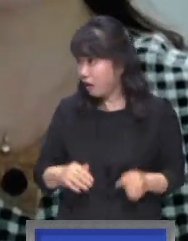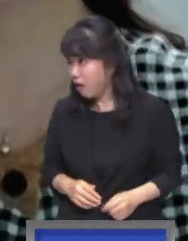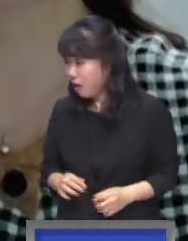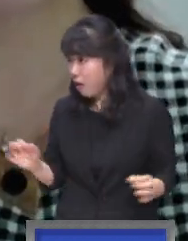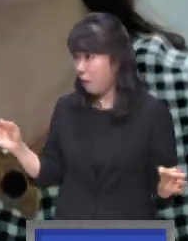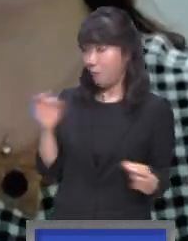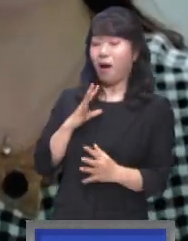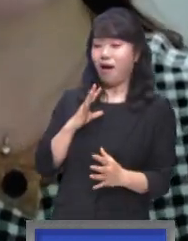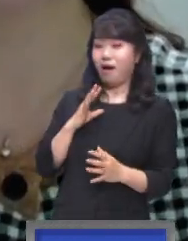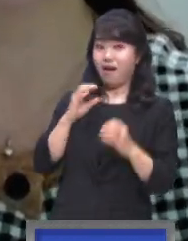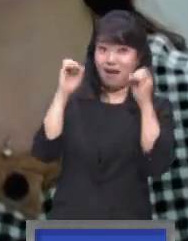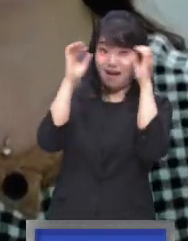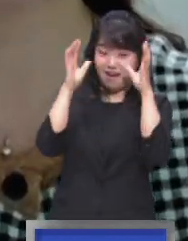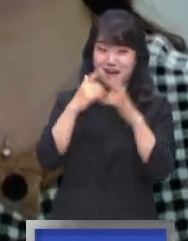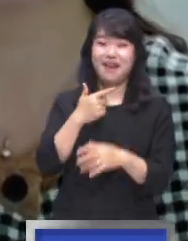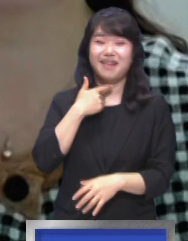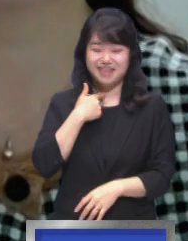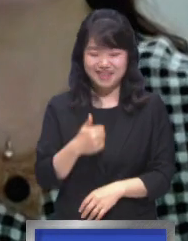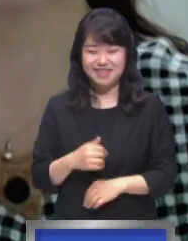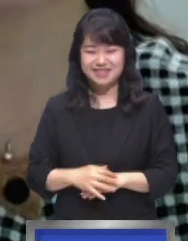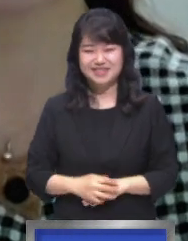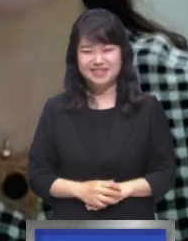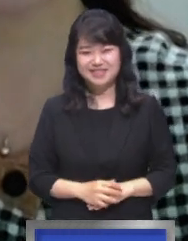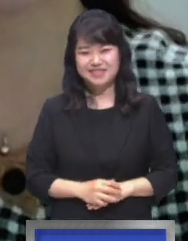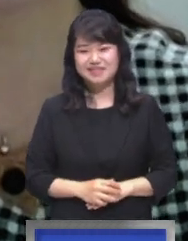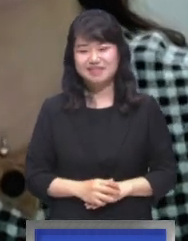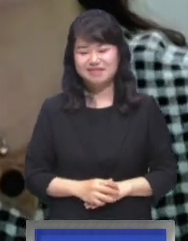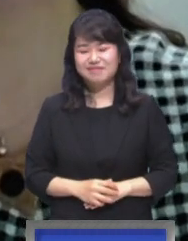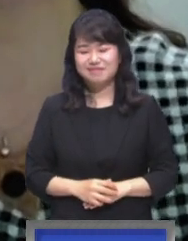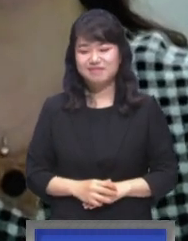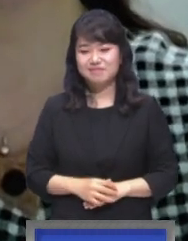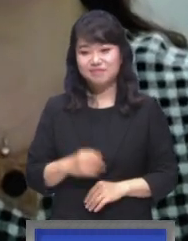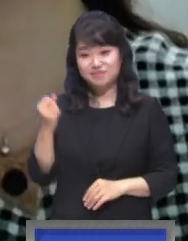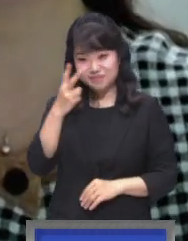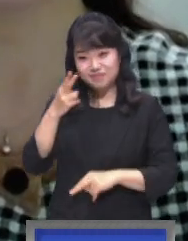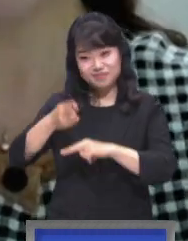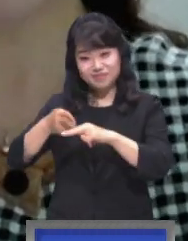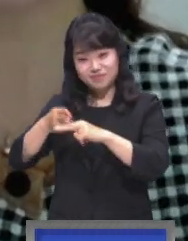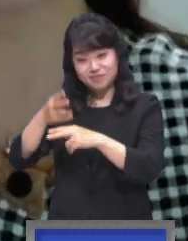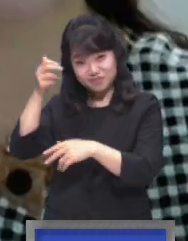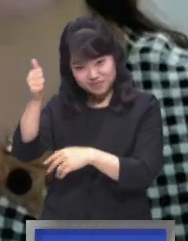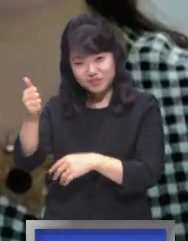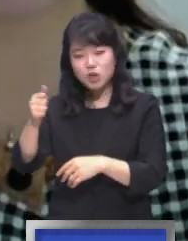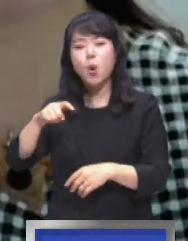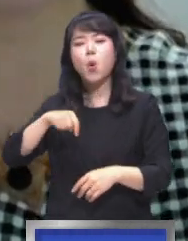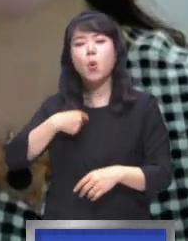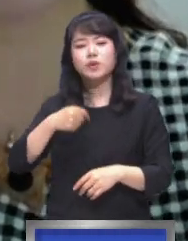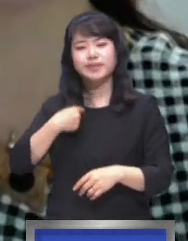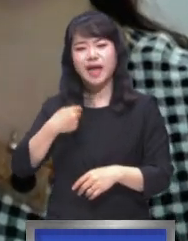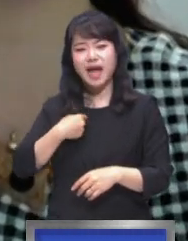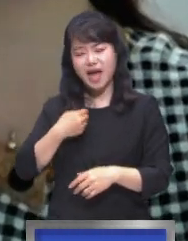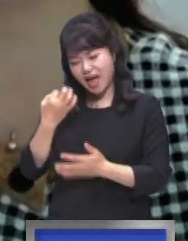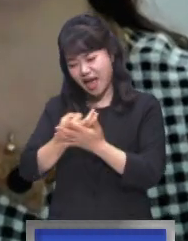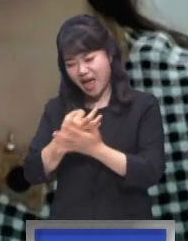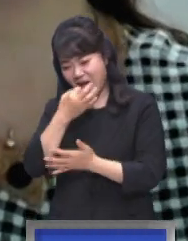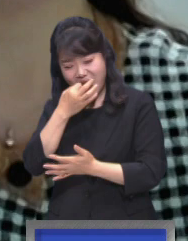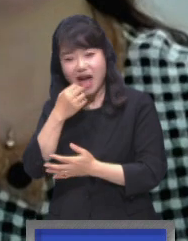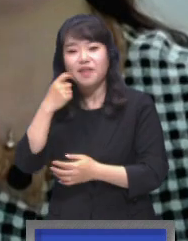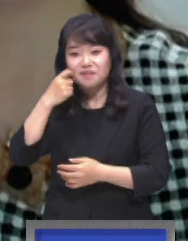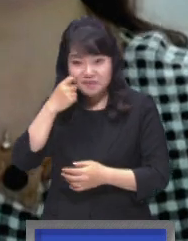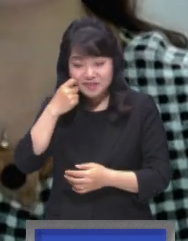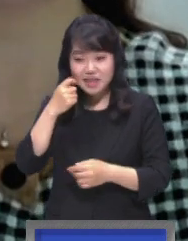모습을 보고 진짜 깜짝 놀라셨다고 하시더라고요. 그리고 대표님은 혼자만 잘 되면 안 된다.